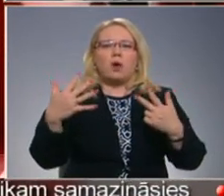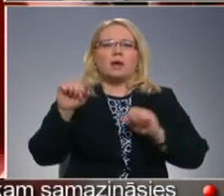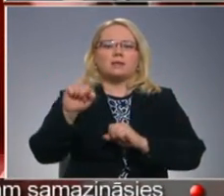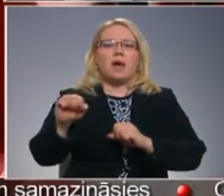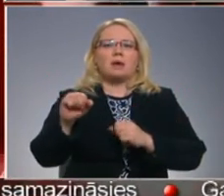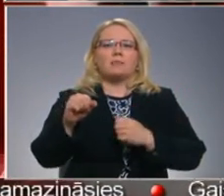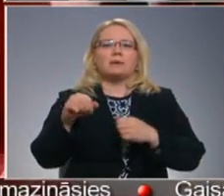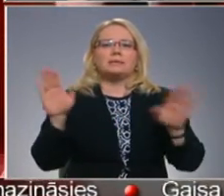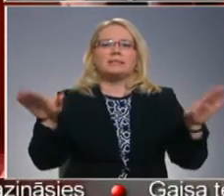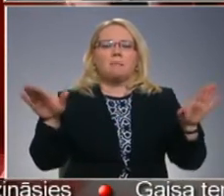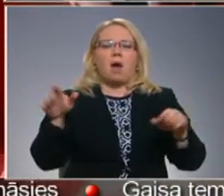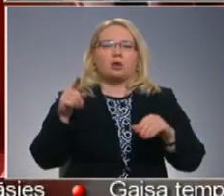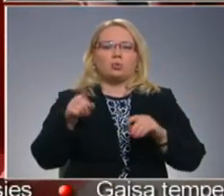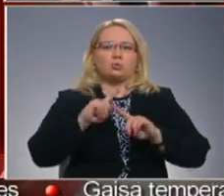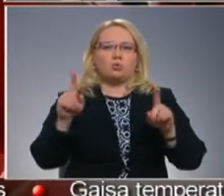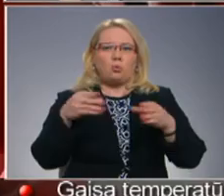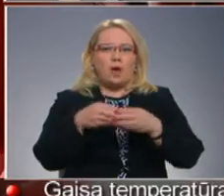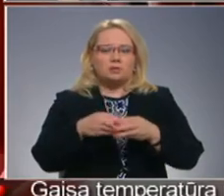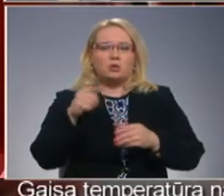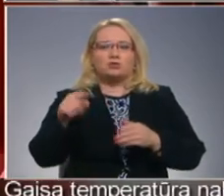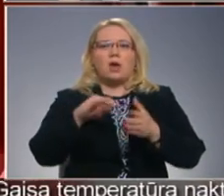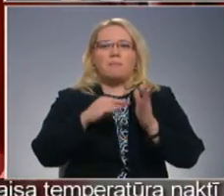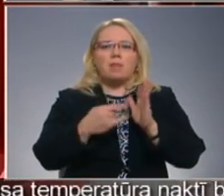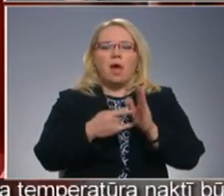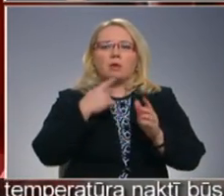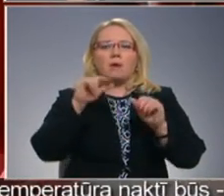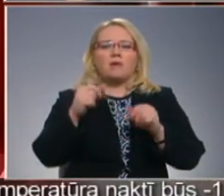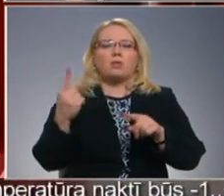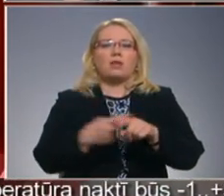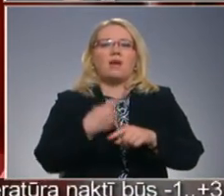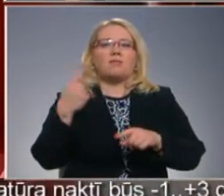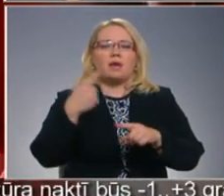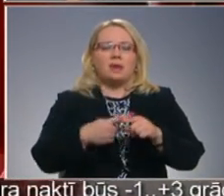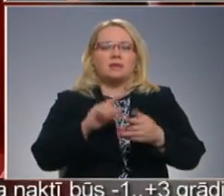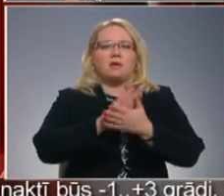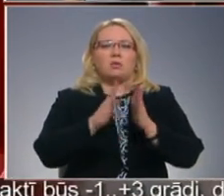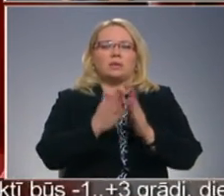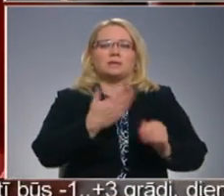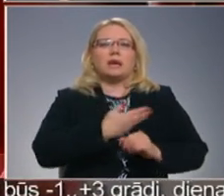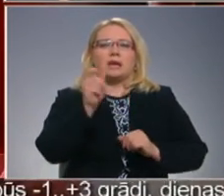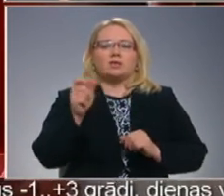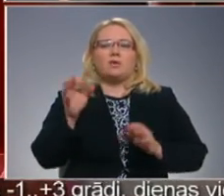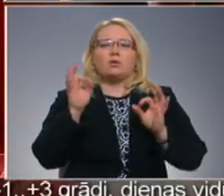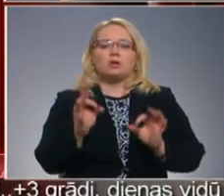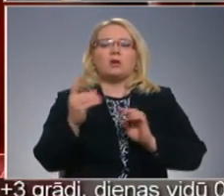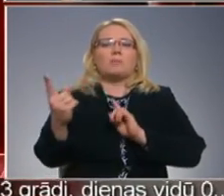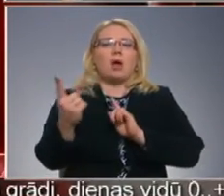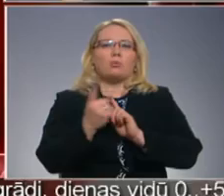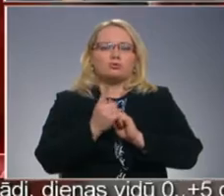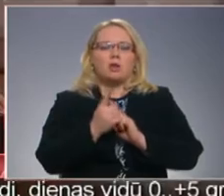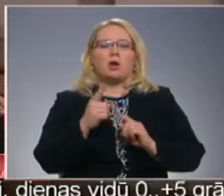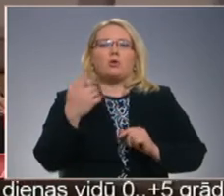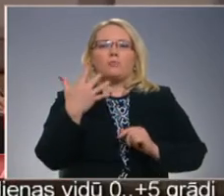sikspārņu sugas. Šodien šī plāna veidotāji mēģināja vēlreiz vienoties ar iedzīvotājiem, un viņi tiešām ir nākuši pretī un